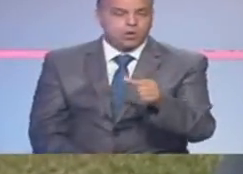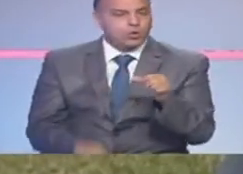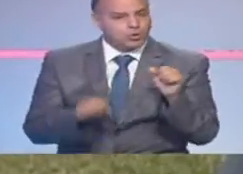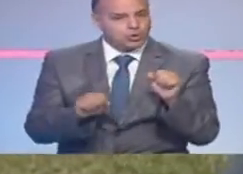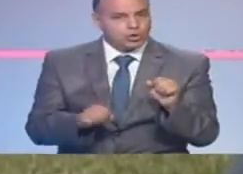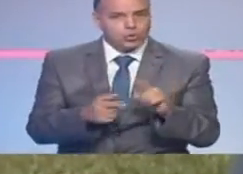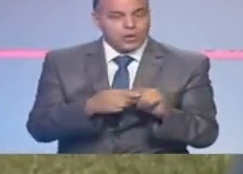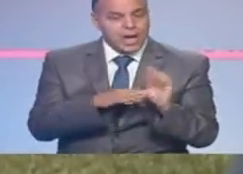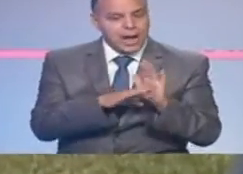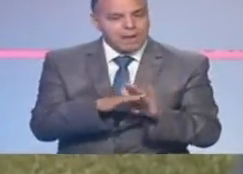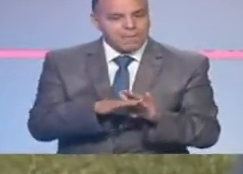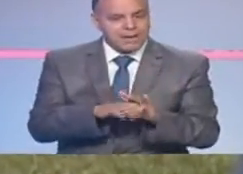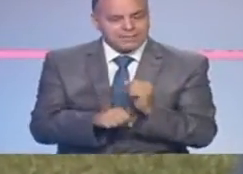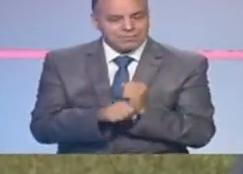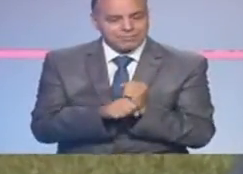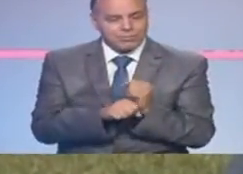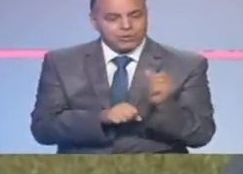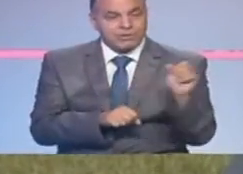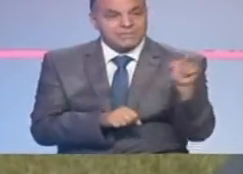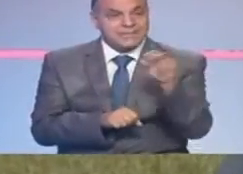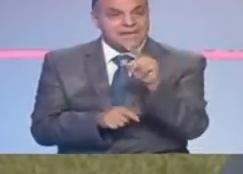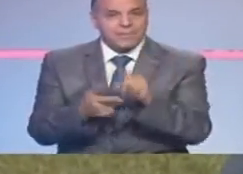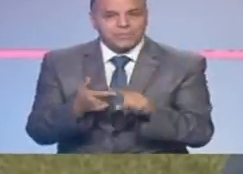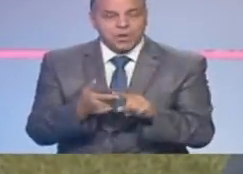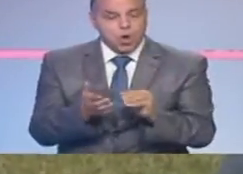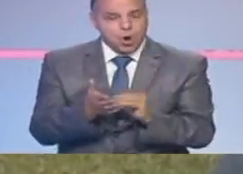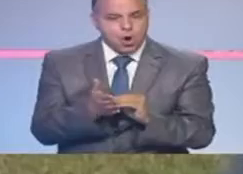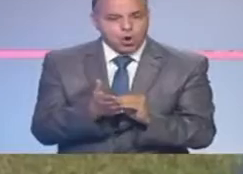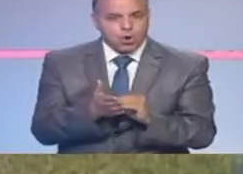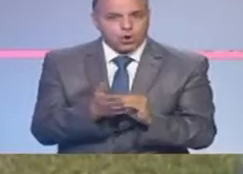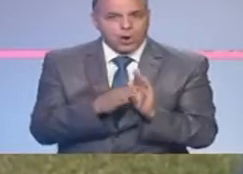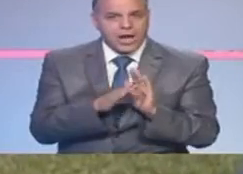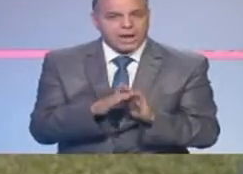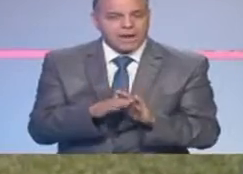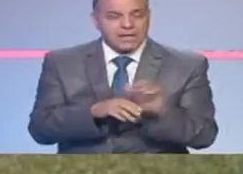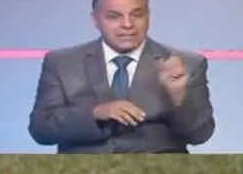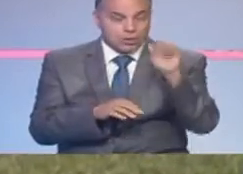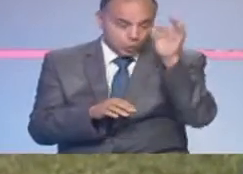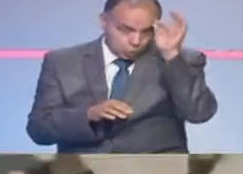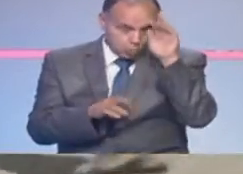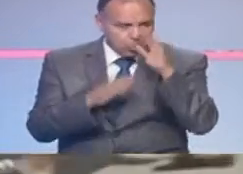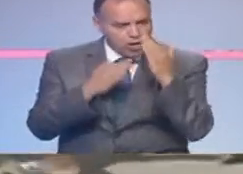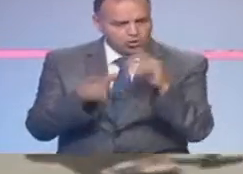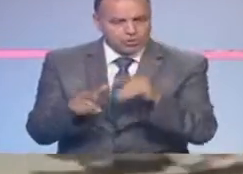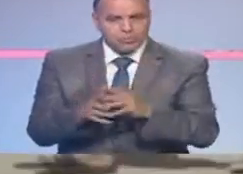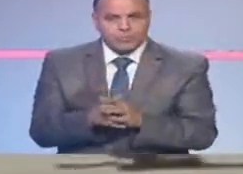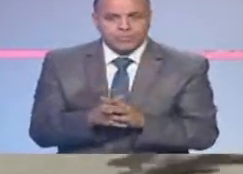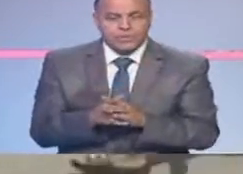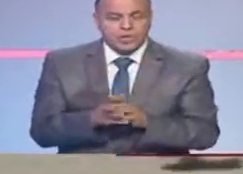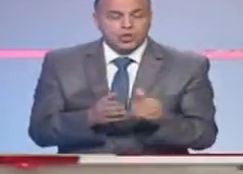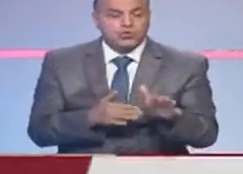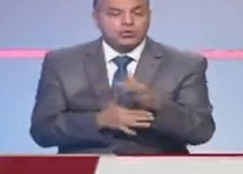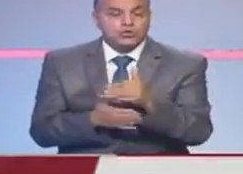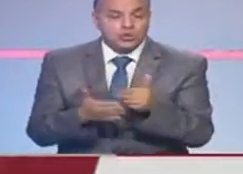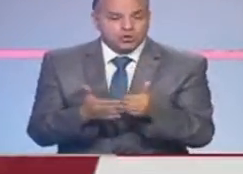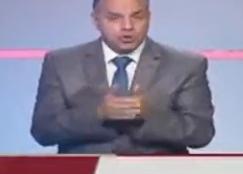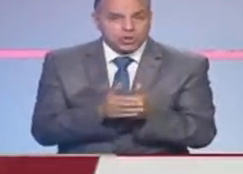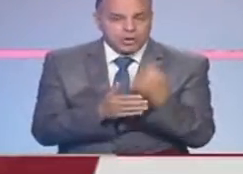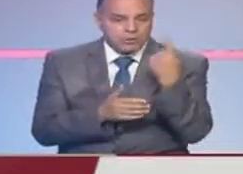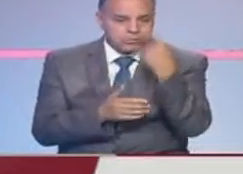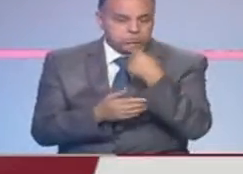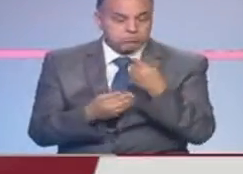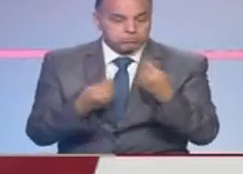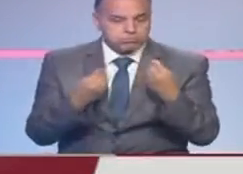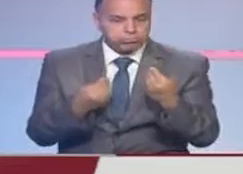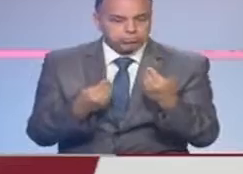كذلك من الحمايه العاملين في القطاع السياحي وكذلك حمايه السياحه جزيره جربه وجهت